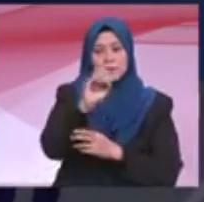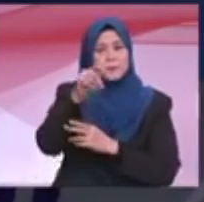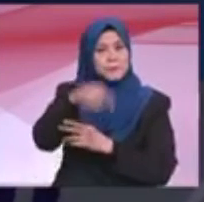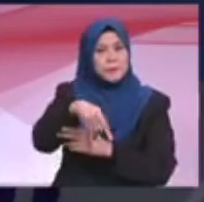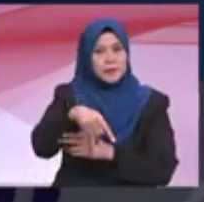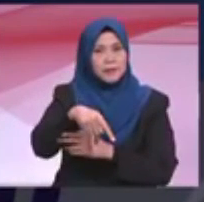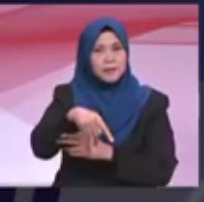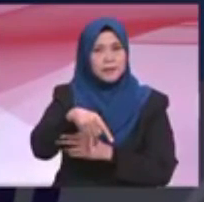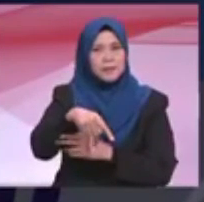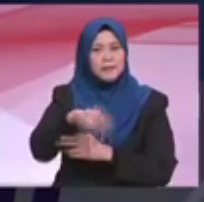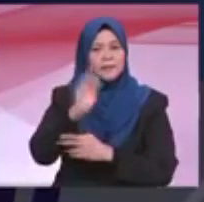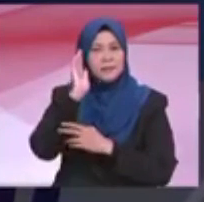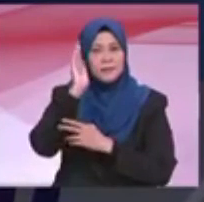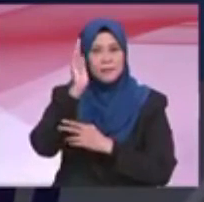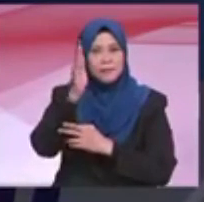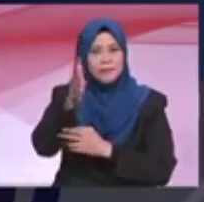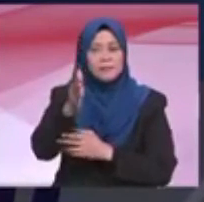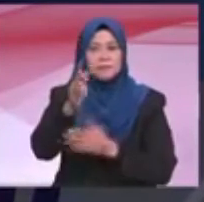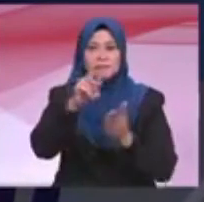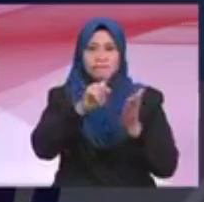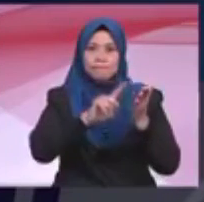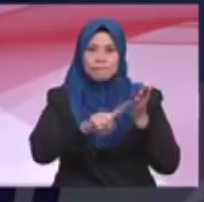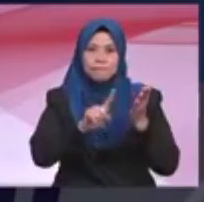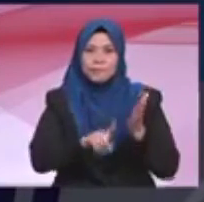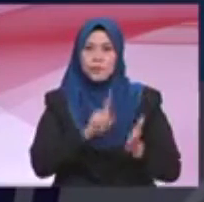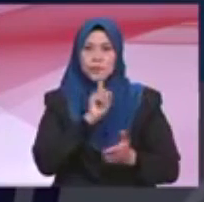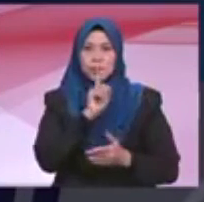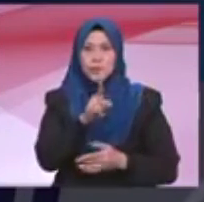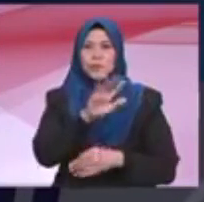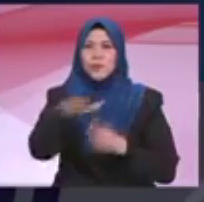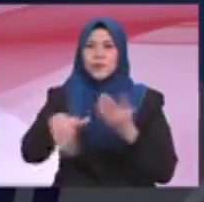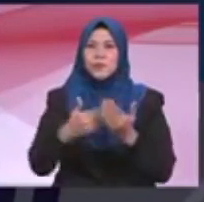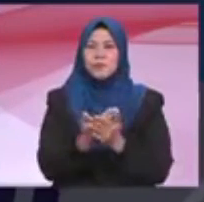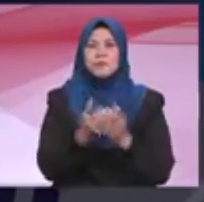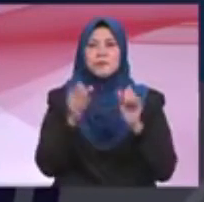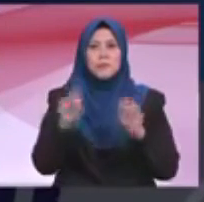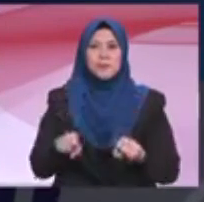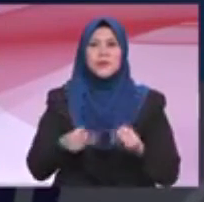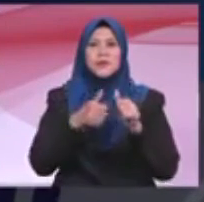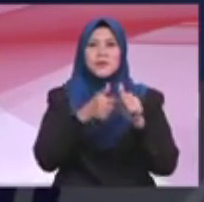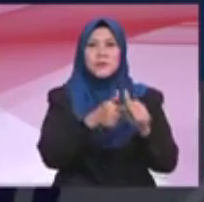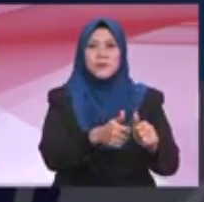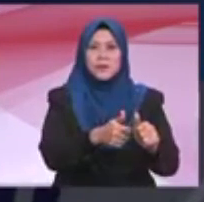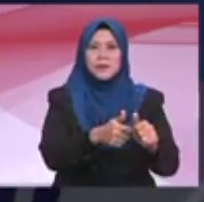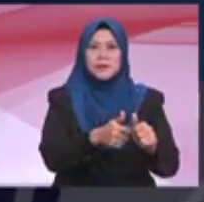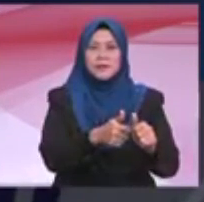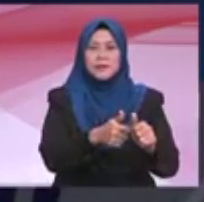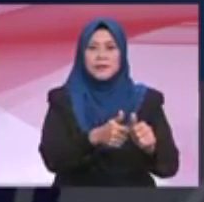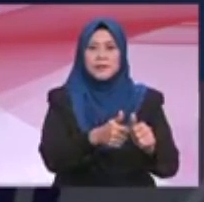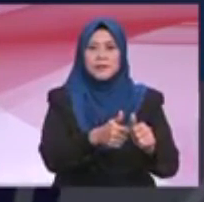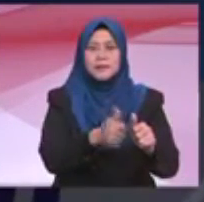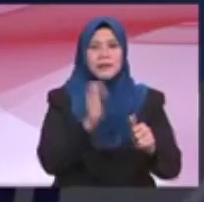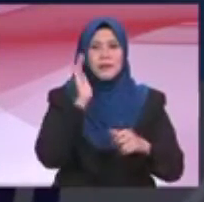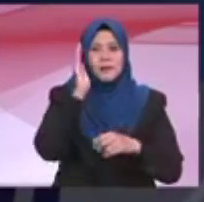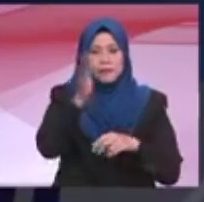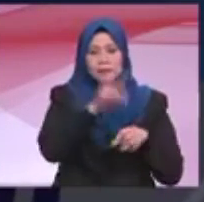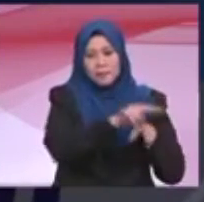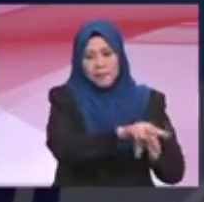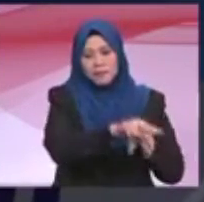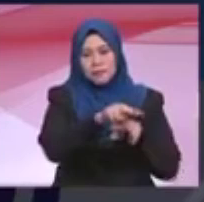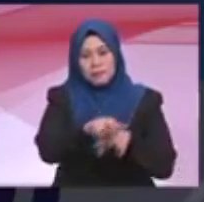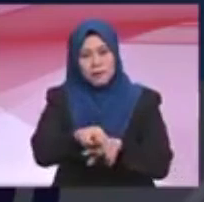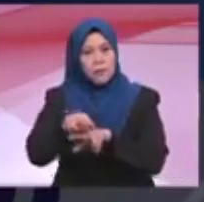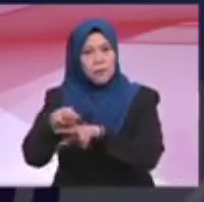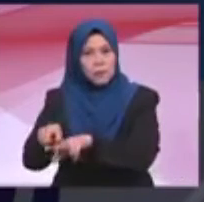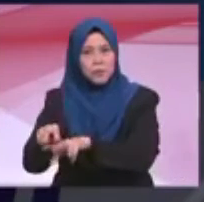yang kita ada, kita akan pastikan supaya semua pihak dapat memenuhi, kita akan pantau untuk memastikan semua